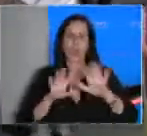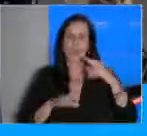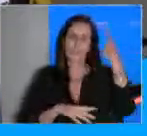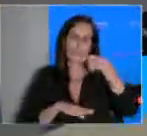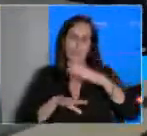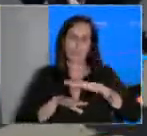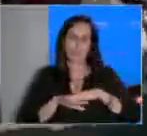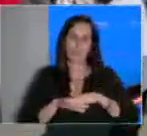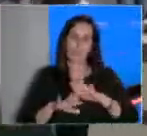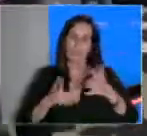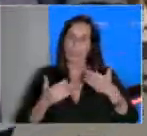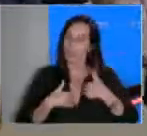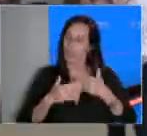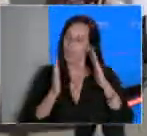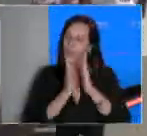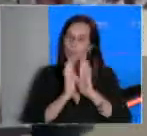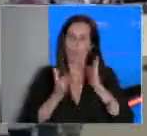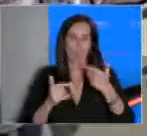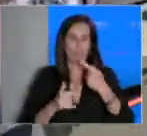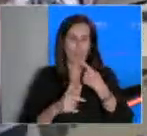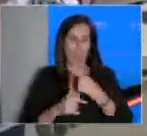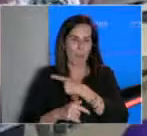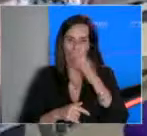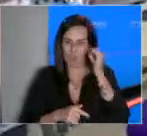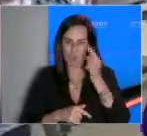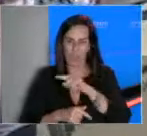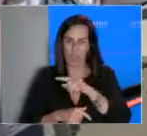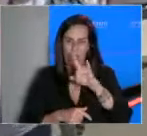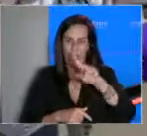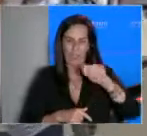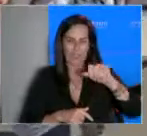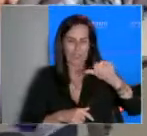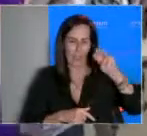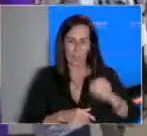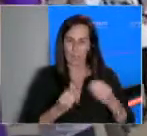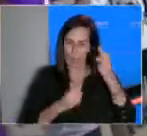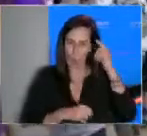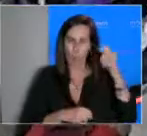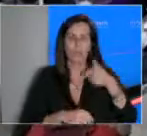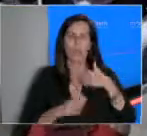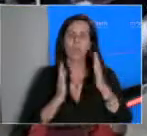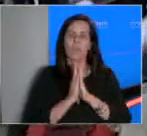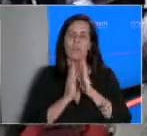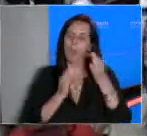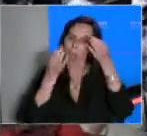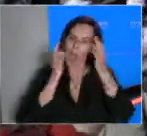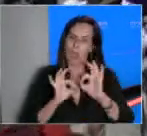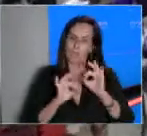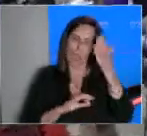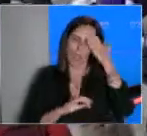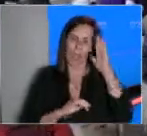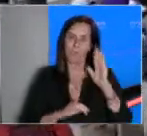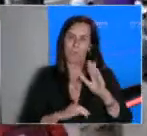זהות מקצועית. ומה שאנחנו מבקשות, ומה שאמרה קודמתי באמת בתבונה רבה, אנחנו מבקשות הערכה